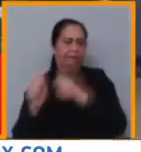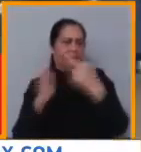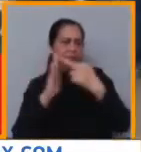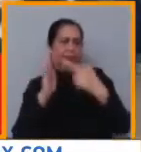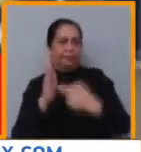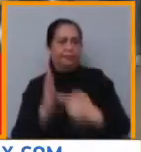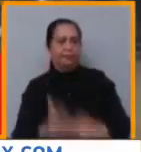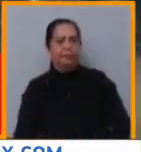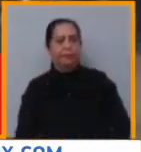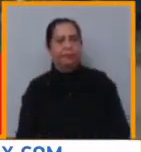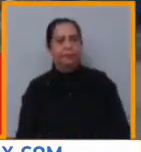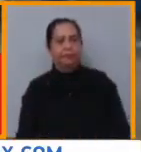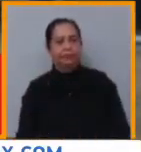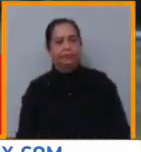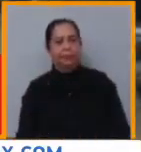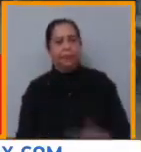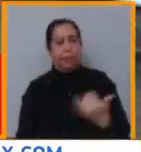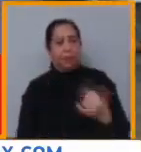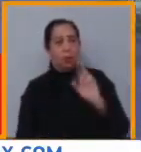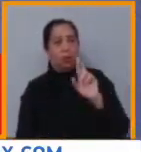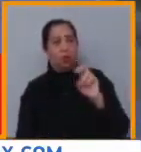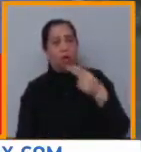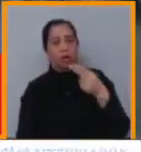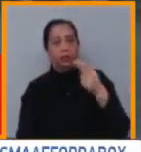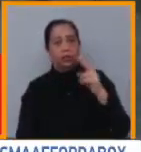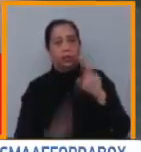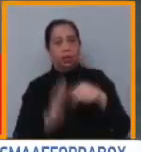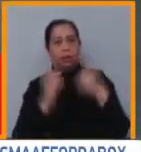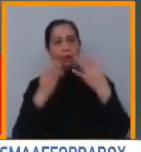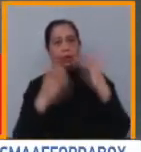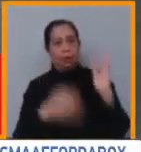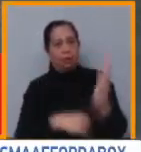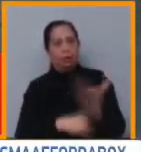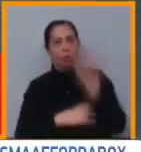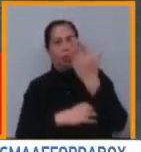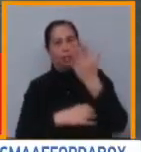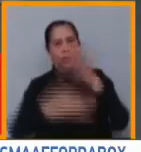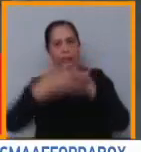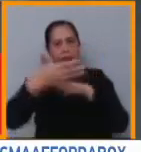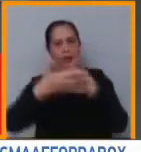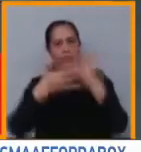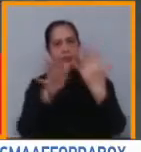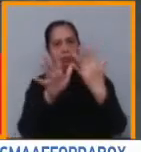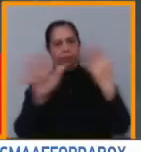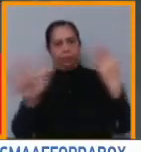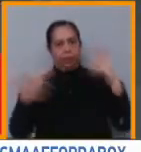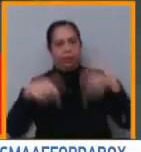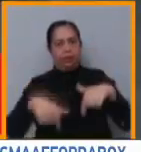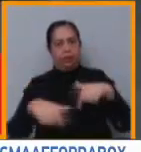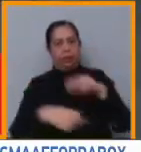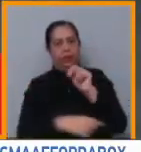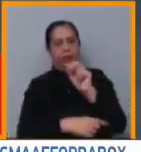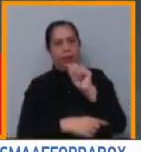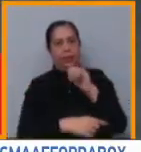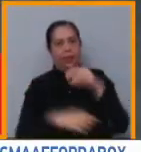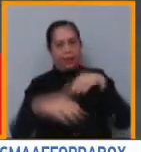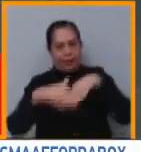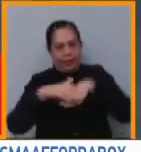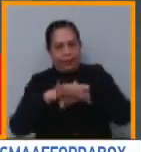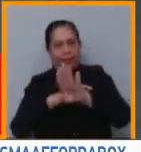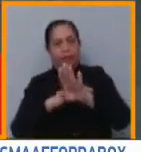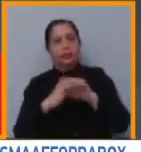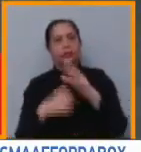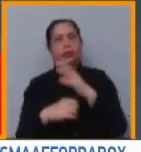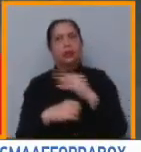medyo rush hour ngayon, maraming morning flights ang nakaschedule ngayon, may pila dito sa entrance gate pa lamang. At masinsin pa